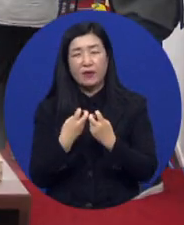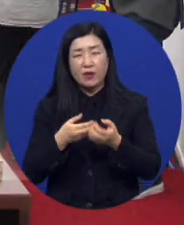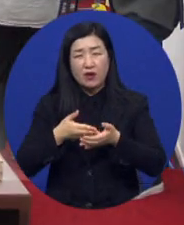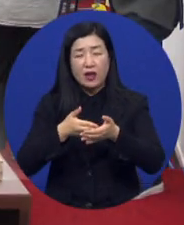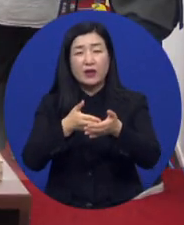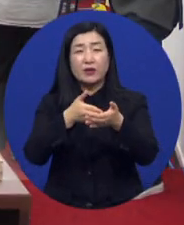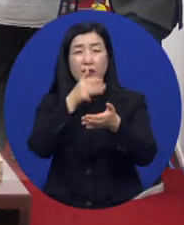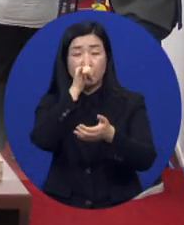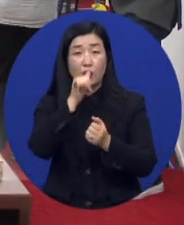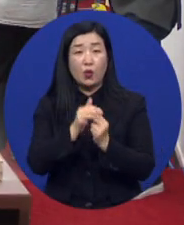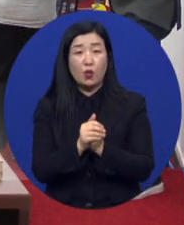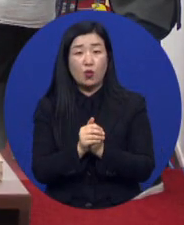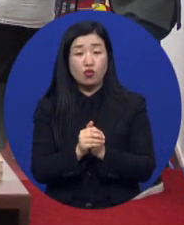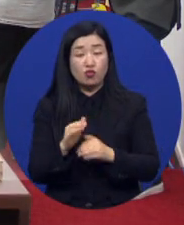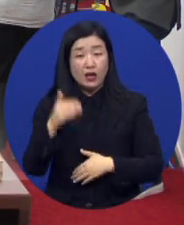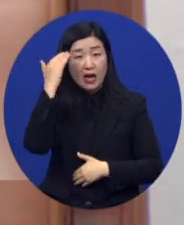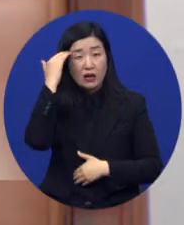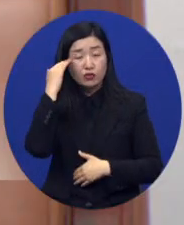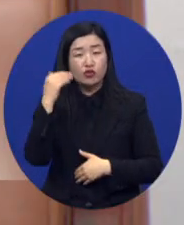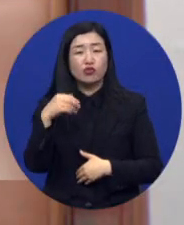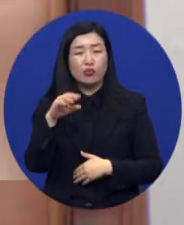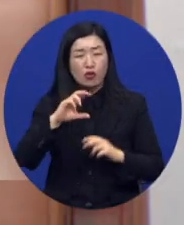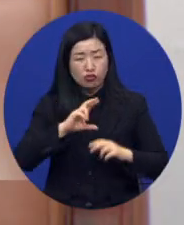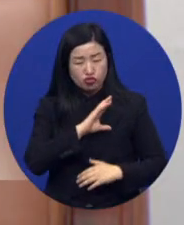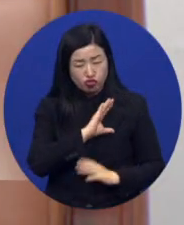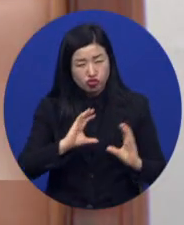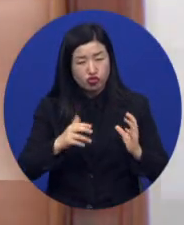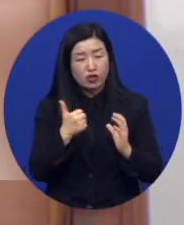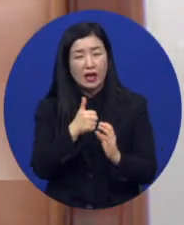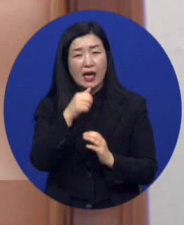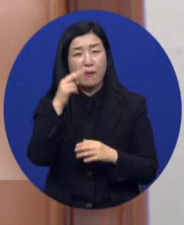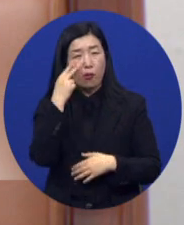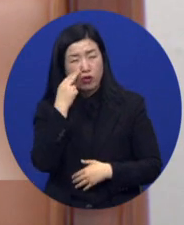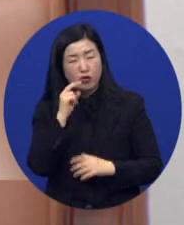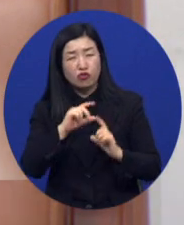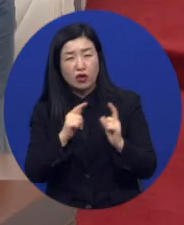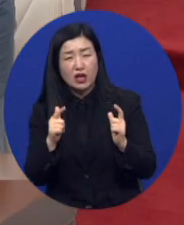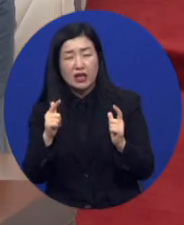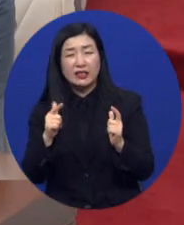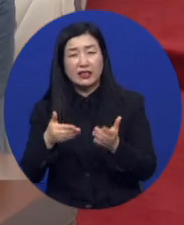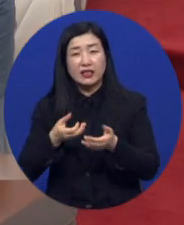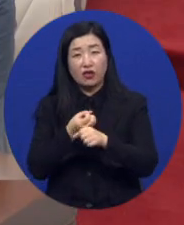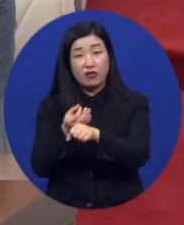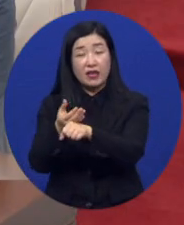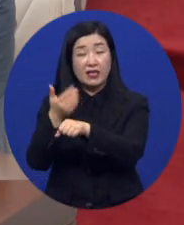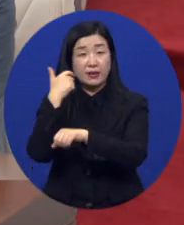한다는 내용이며 우리 정부와 국회, 미국 백악관과 의회에